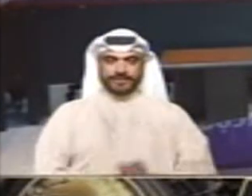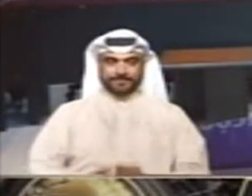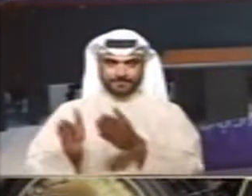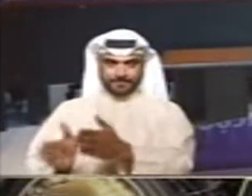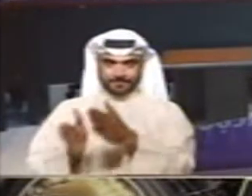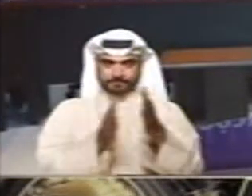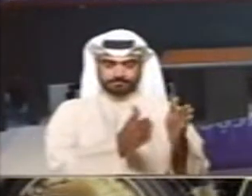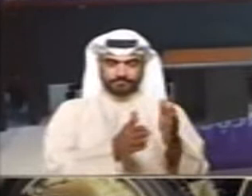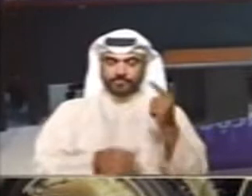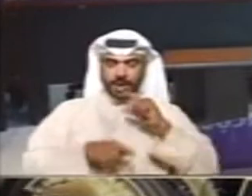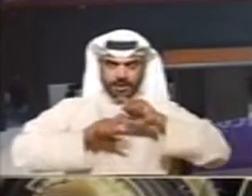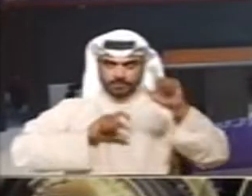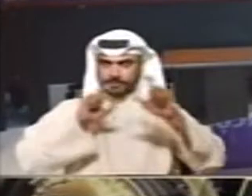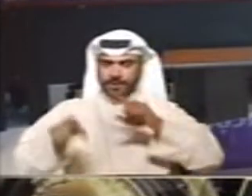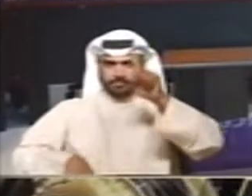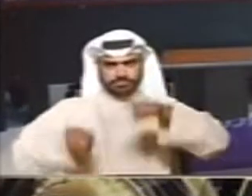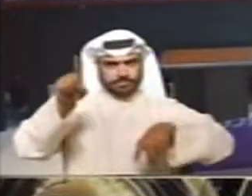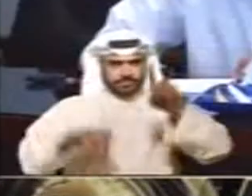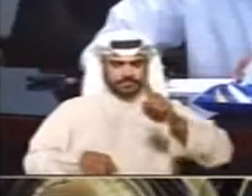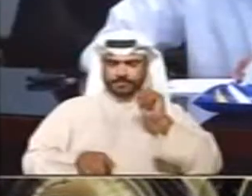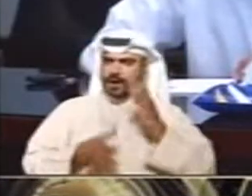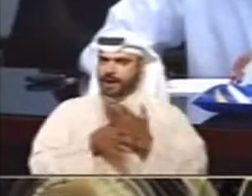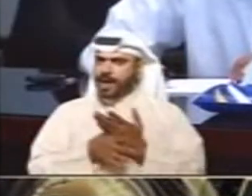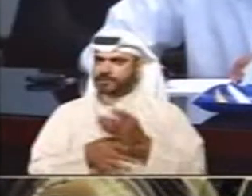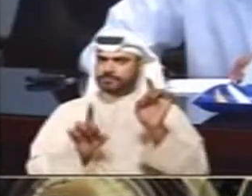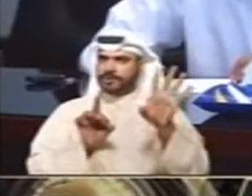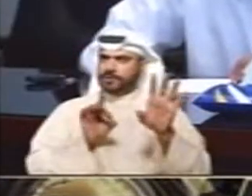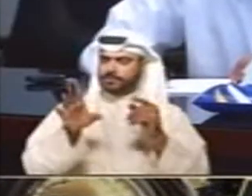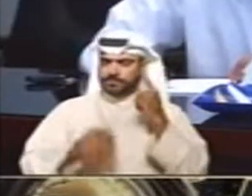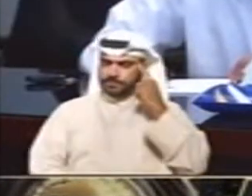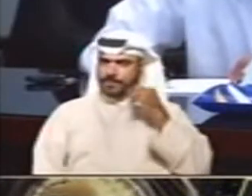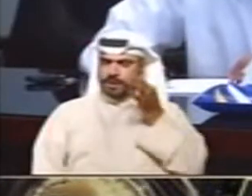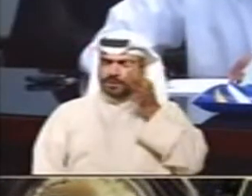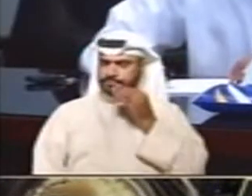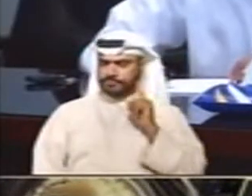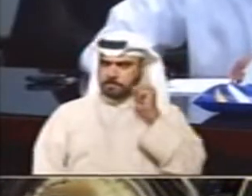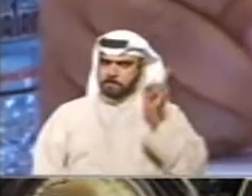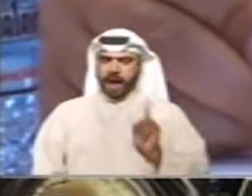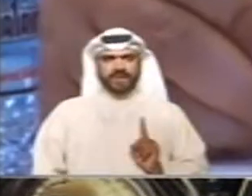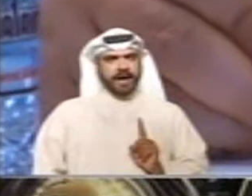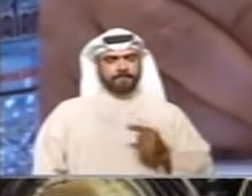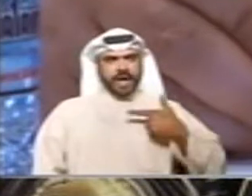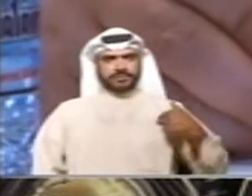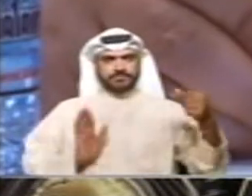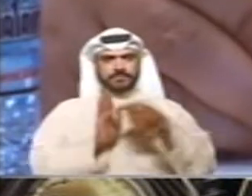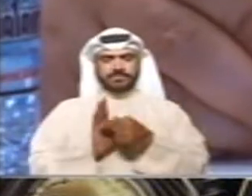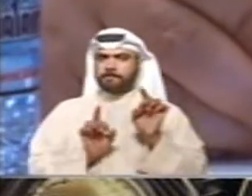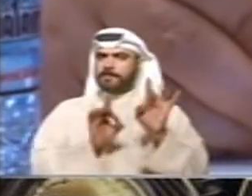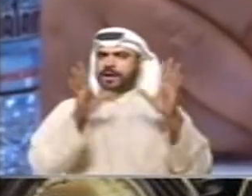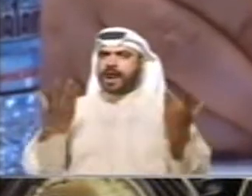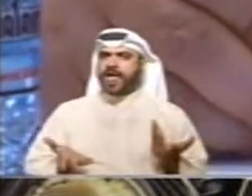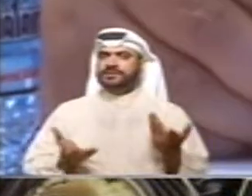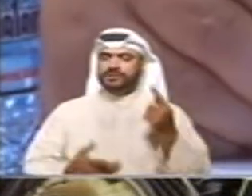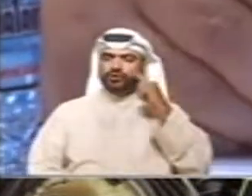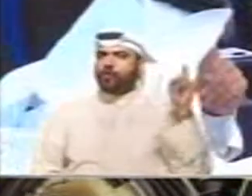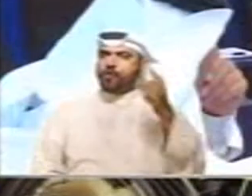بين تباين أصوات المتابعين الكرة الكويتية والتي استغربت من غياب بعض الأسماء، والبعض له رأي آخر